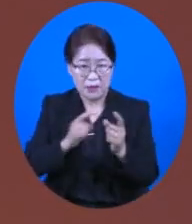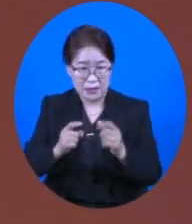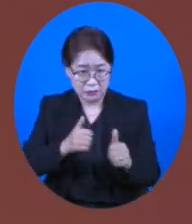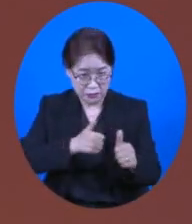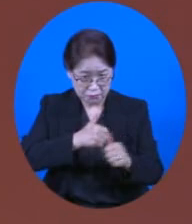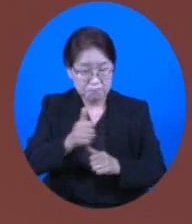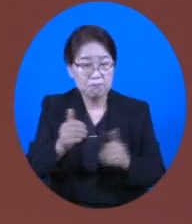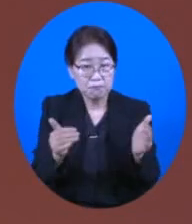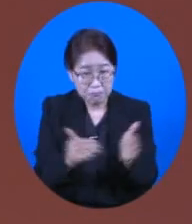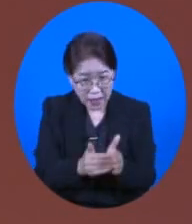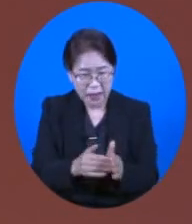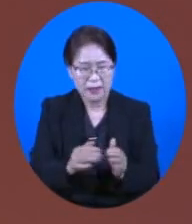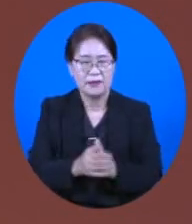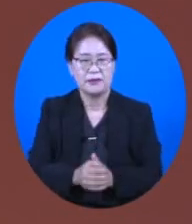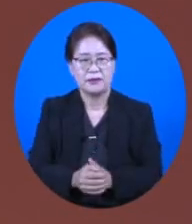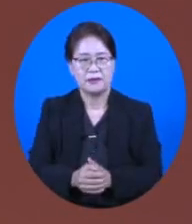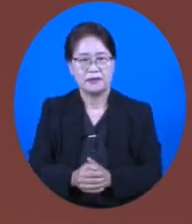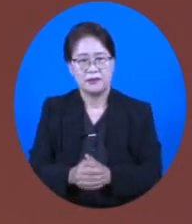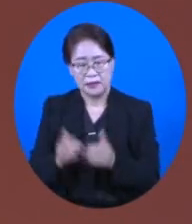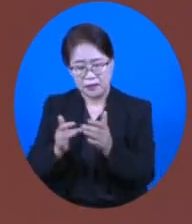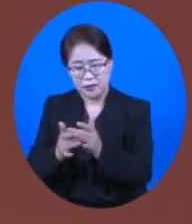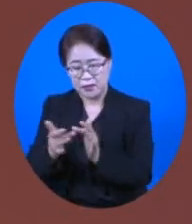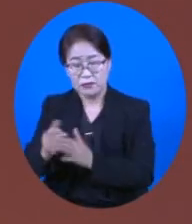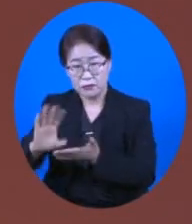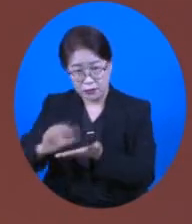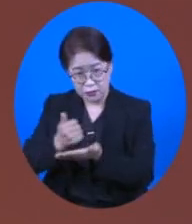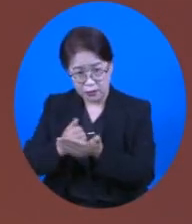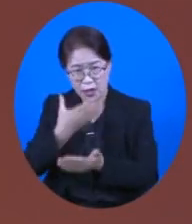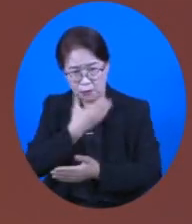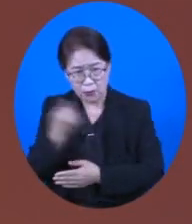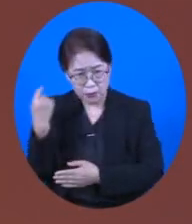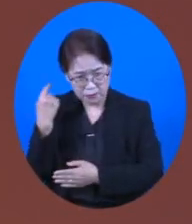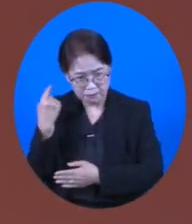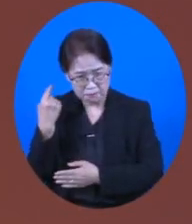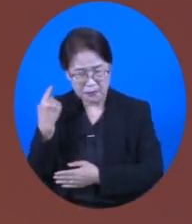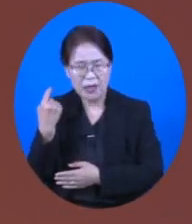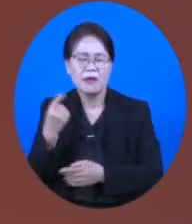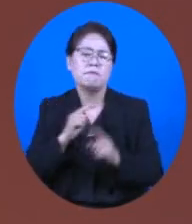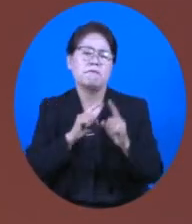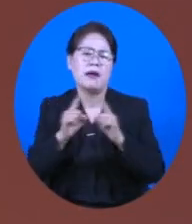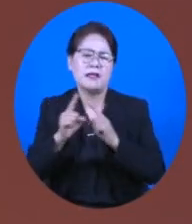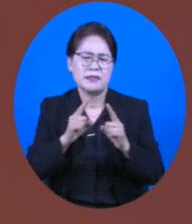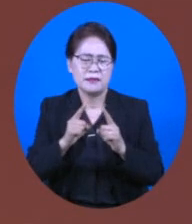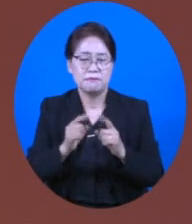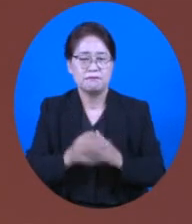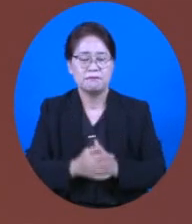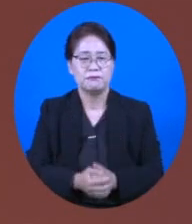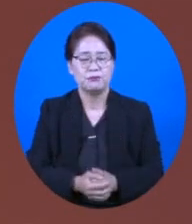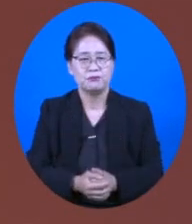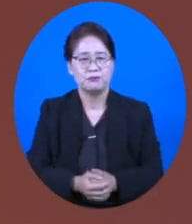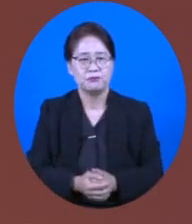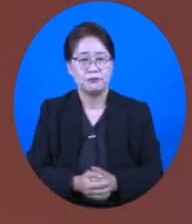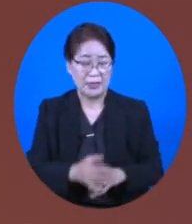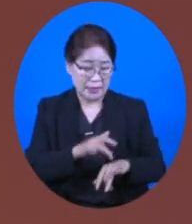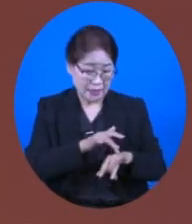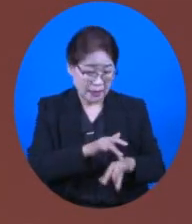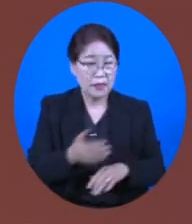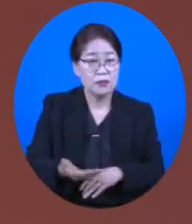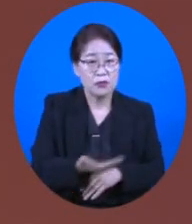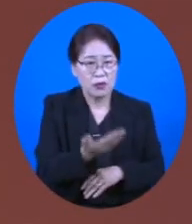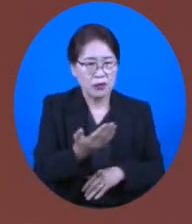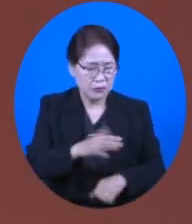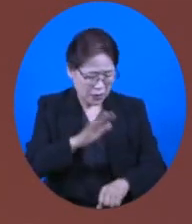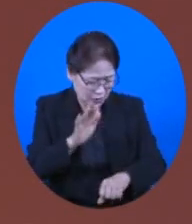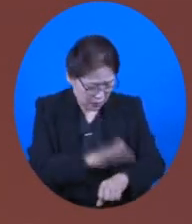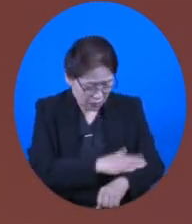구체적으로 말하면 예수 그리스도의 복음의 말씀을 말하는 것입니다. 그러므로 여러분, 사탄이 여러분의